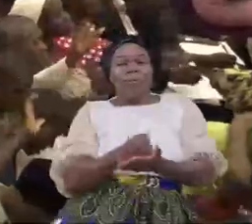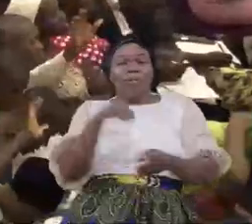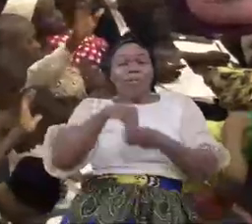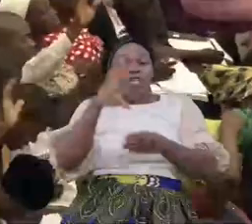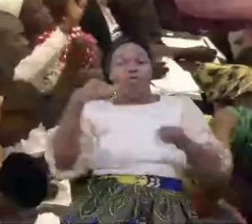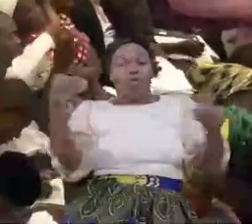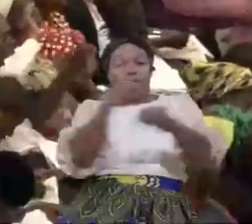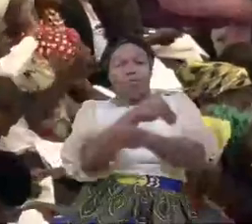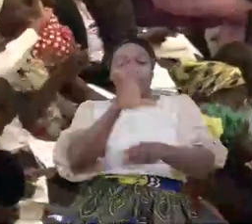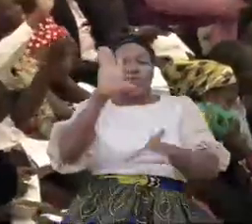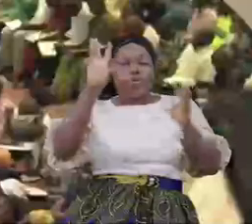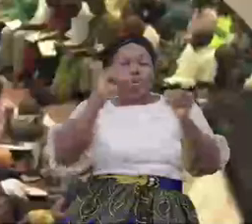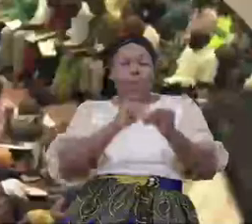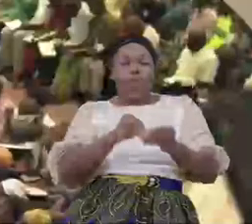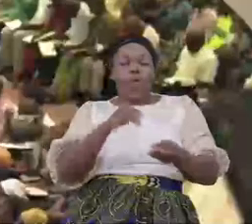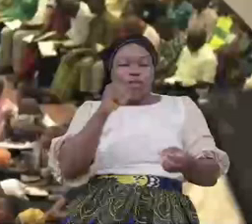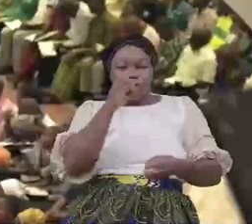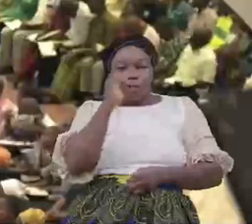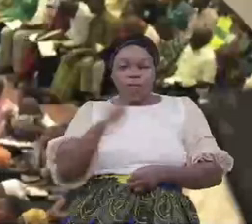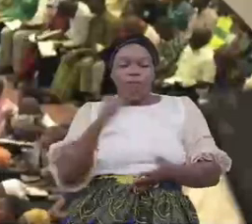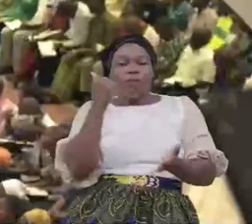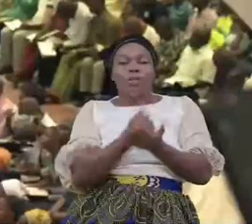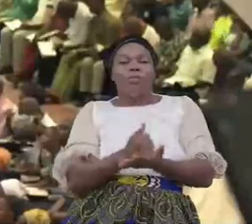Dans votre lieu de travail, vous n'aurez plus de malheur.